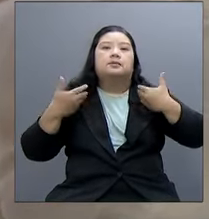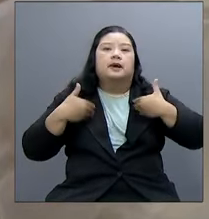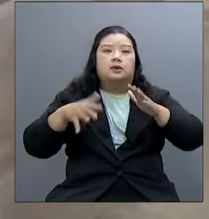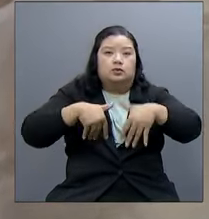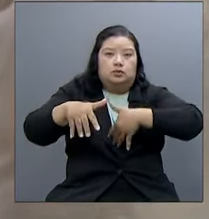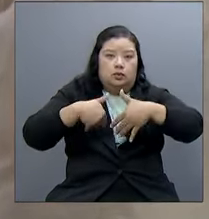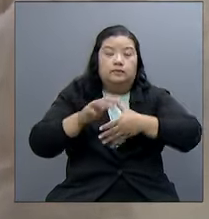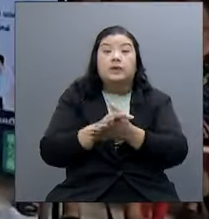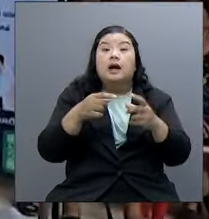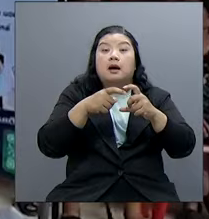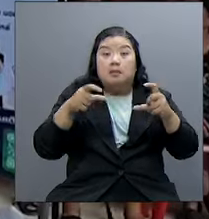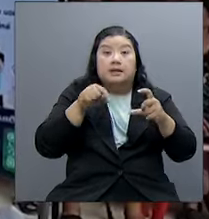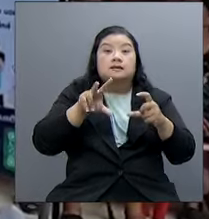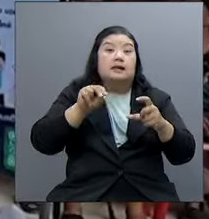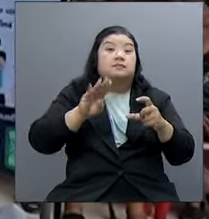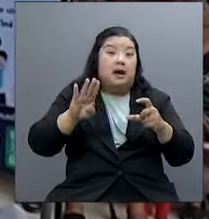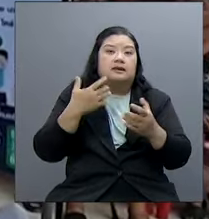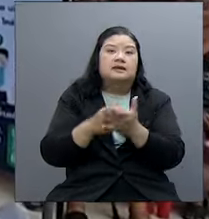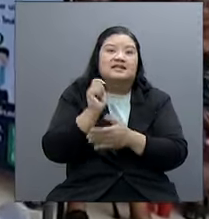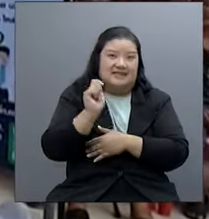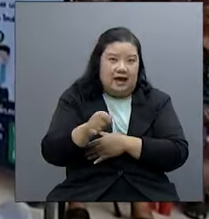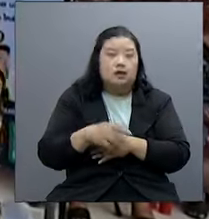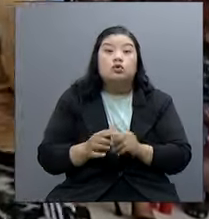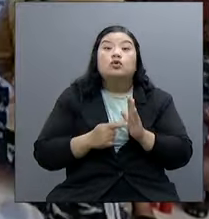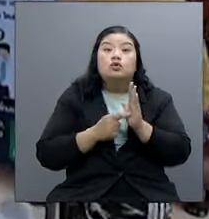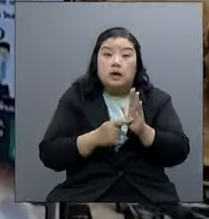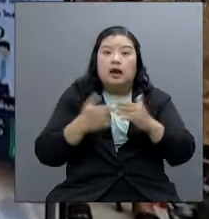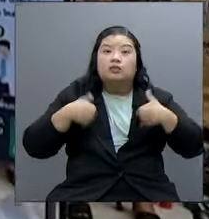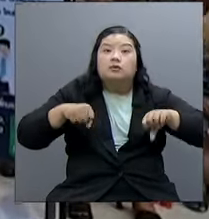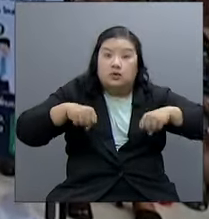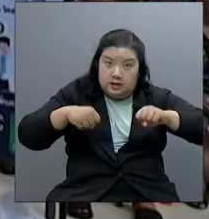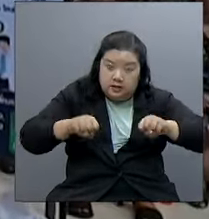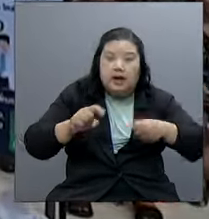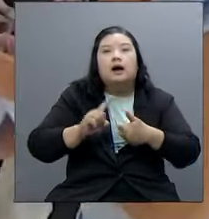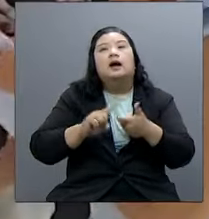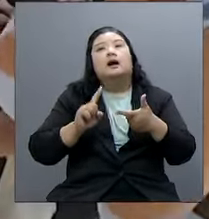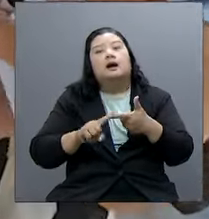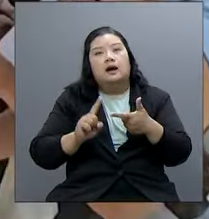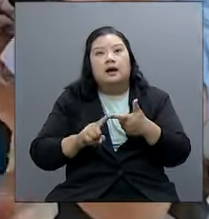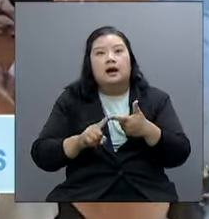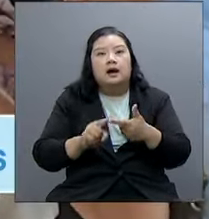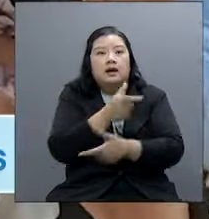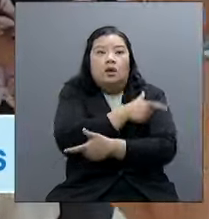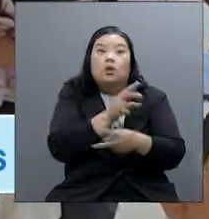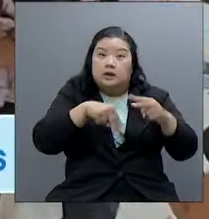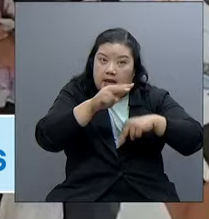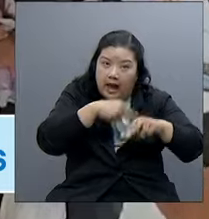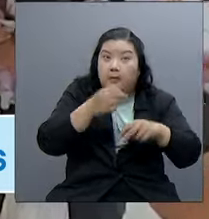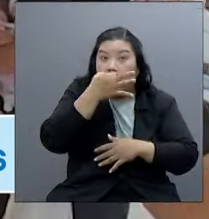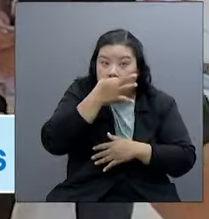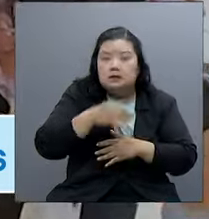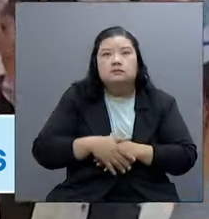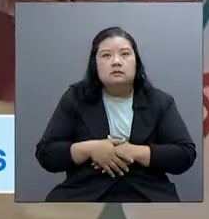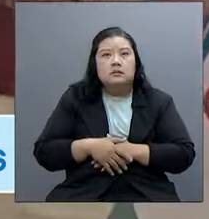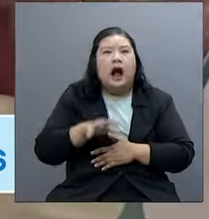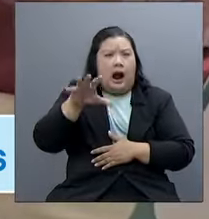ผู้ใช้บต fusion 30 บาท สำบ อย่างเช่นผู้คับรถจ้ระยาน ยนต์รับจ้างและพนังานรักษาความปลดภัยมักเลือกใช้บ